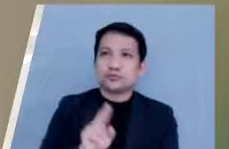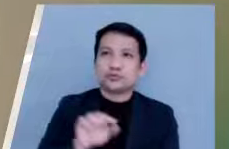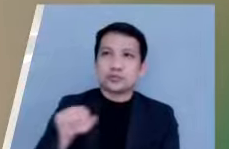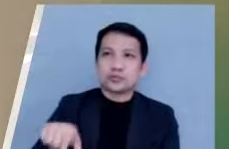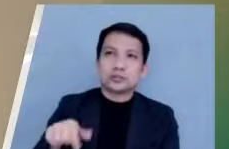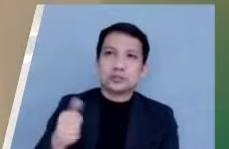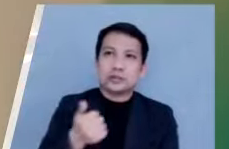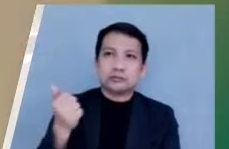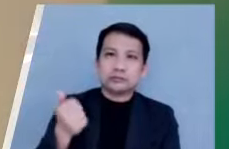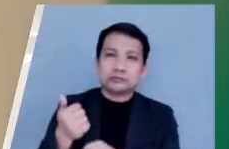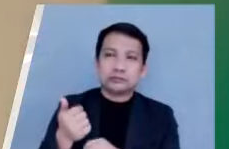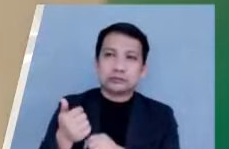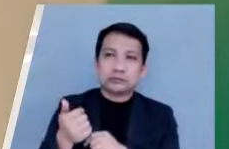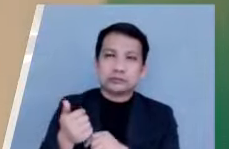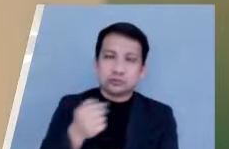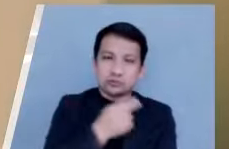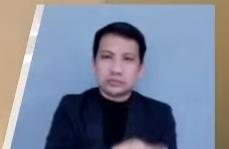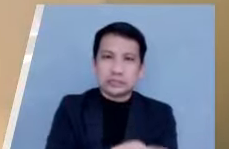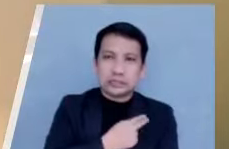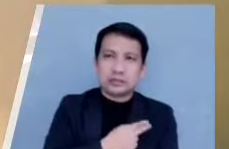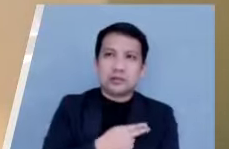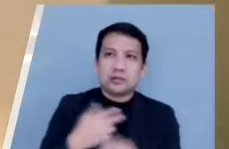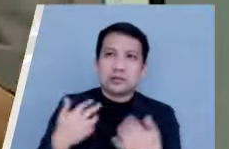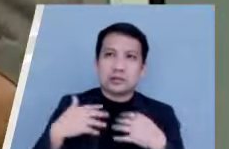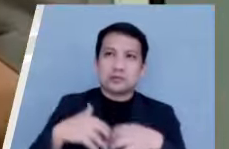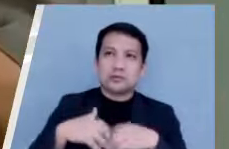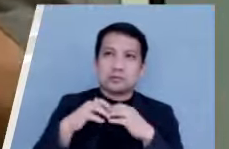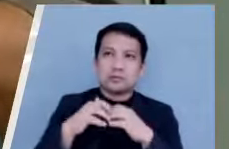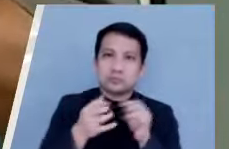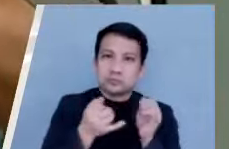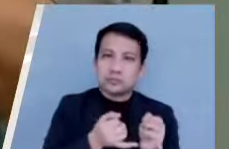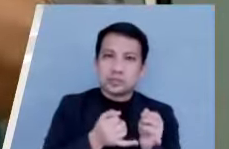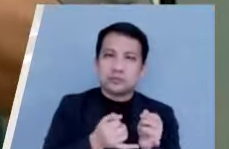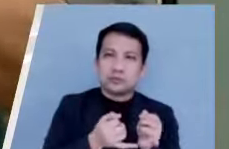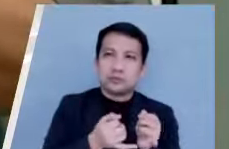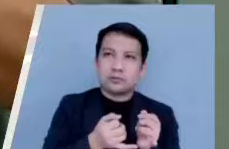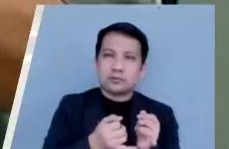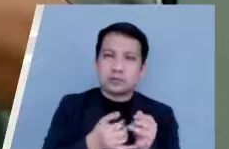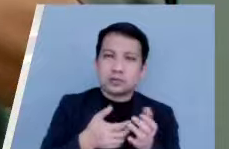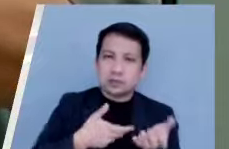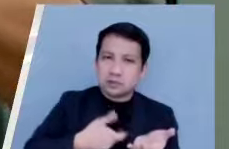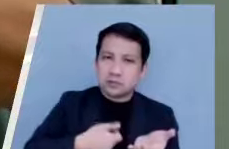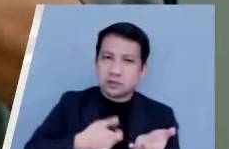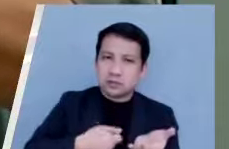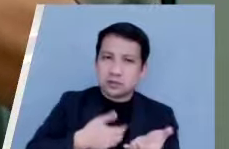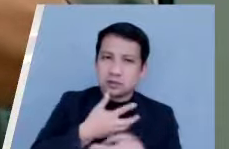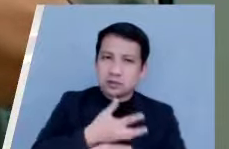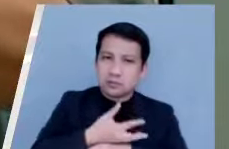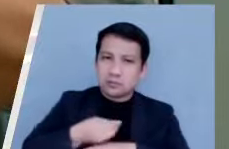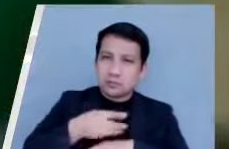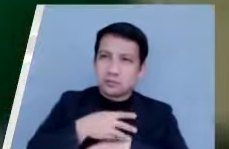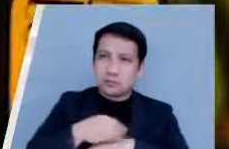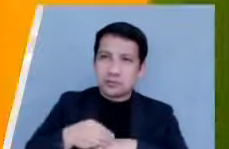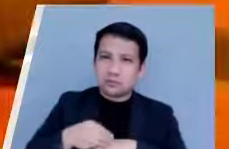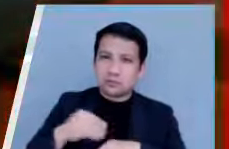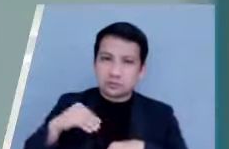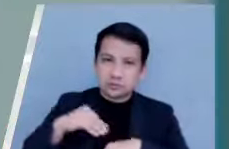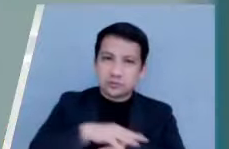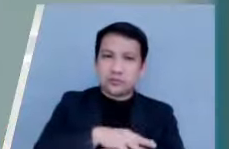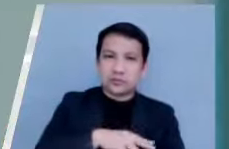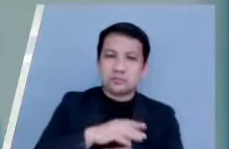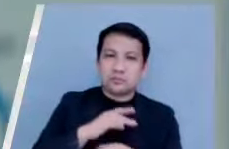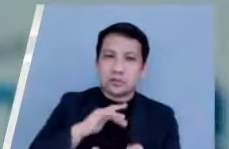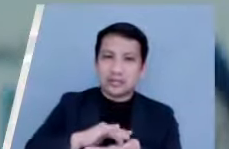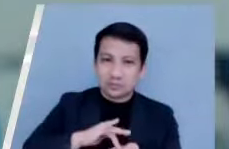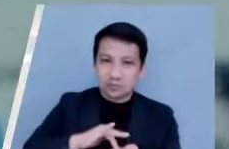still developing another one na may installation na siya. Merong pinapump na antibiotic solution.